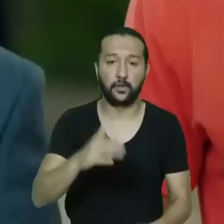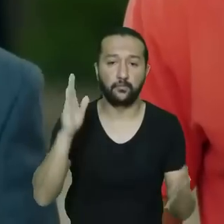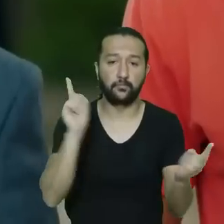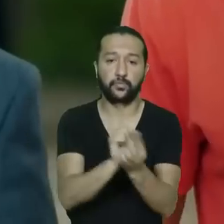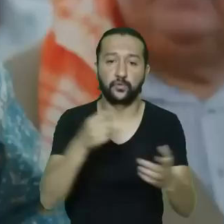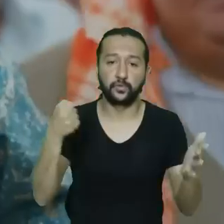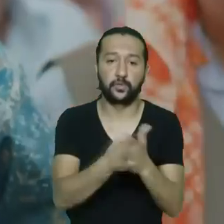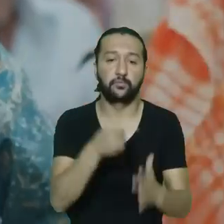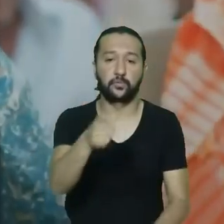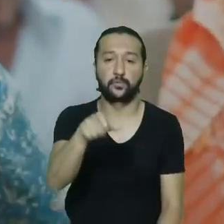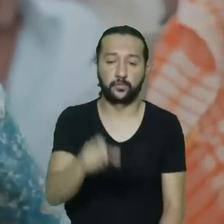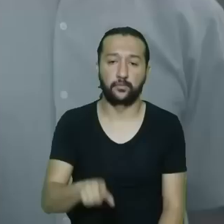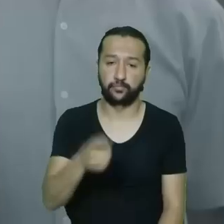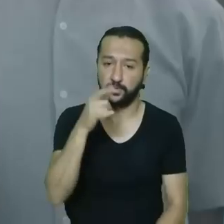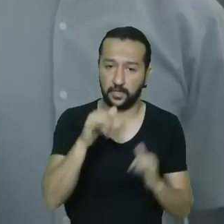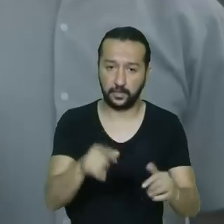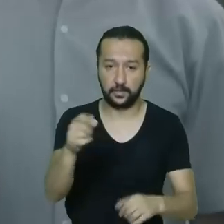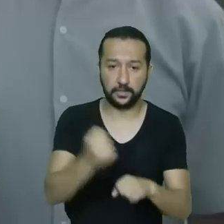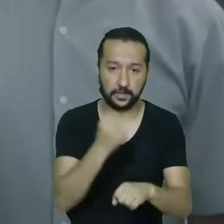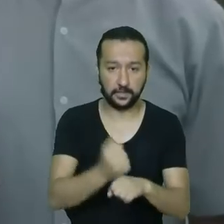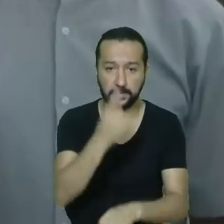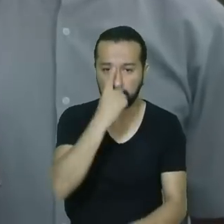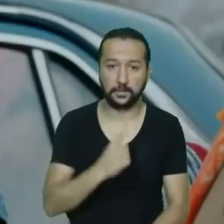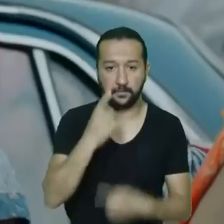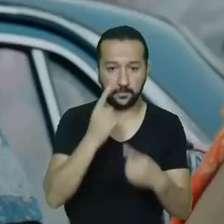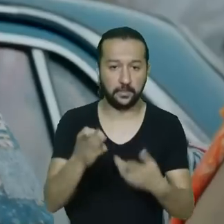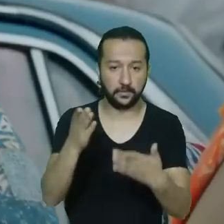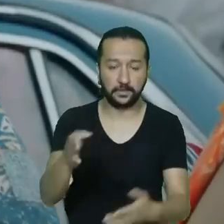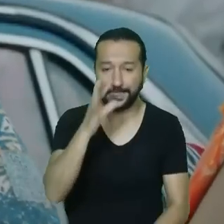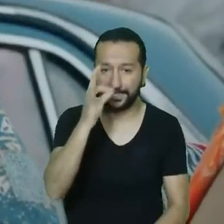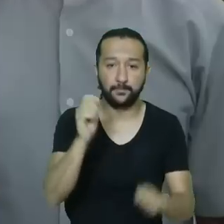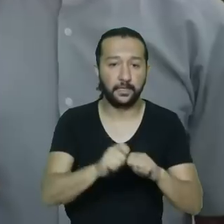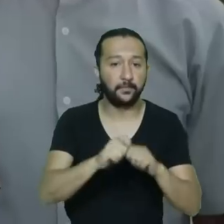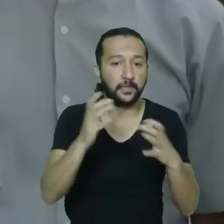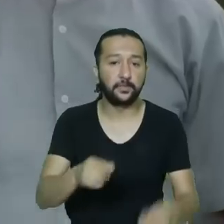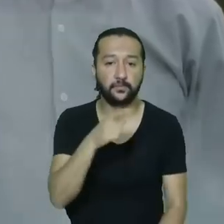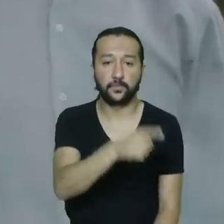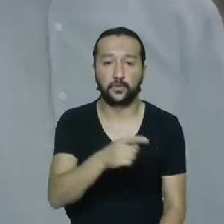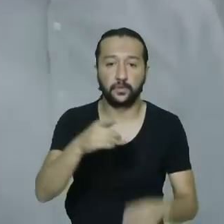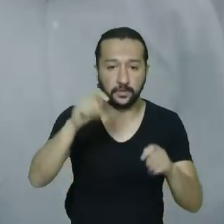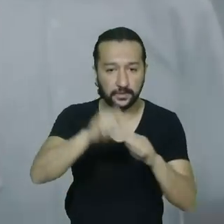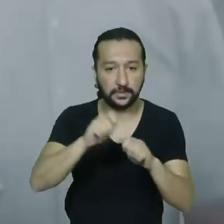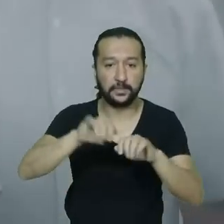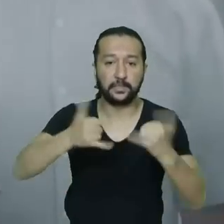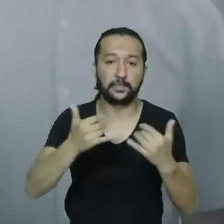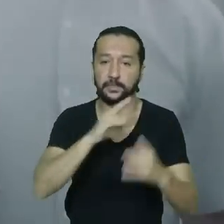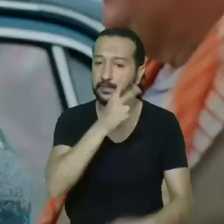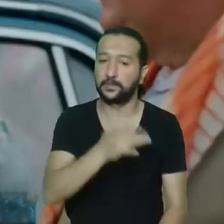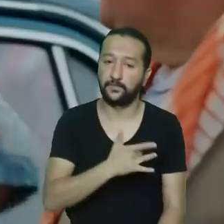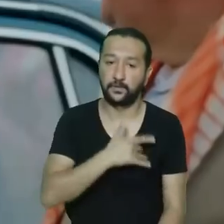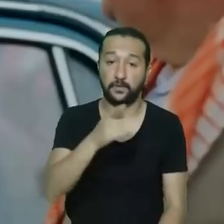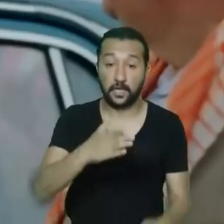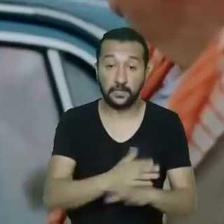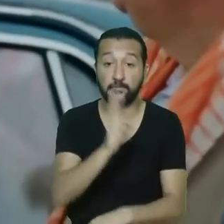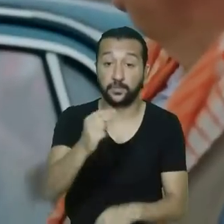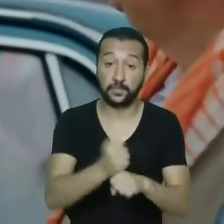gibi çarptın heykeli. Aynen. Bu heykelin haline bak gari. Kim tamir edecek buna? Tepesinin üstün gitti zavallılığa.